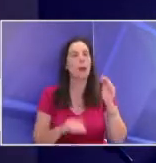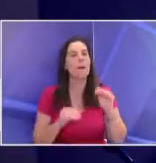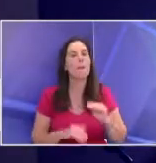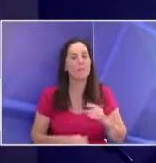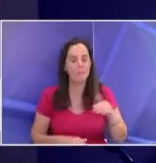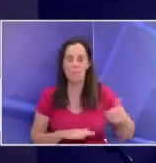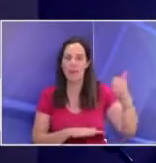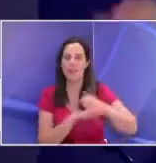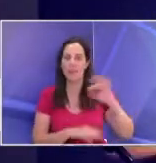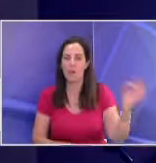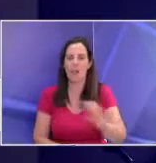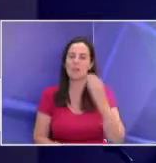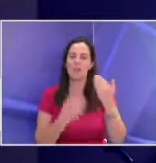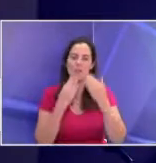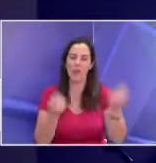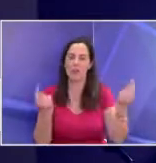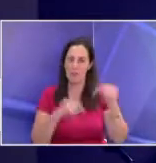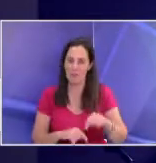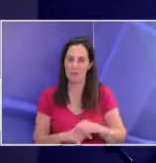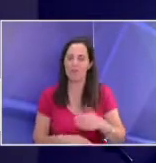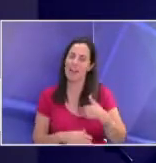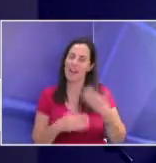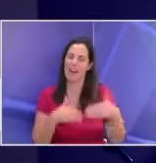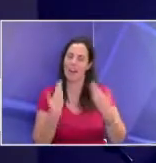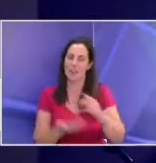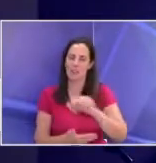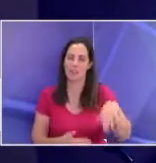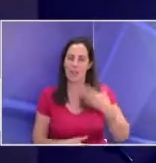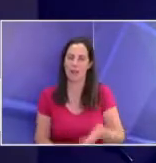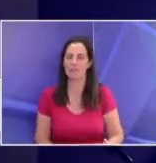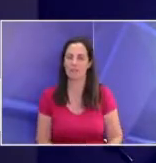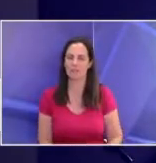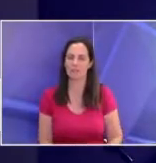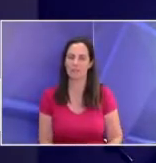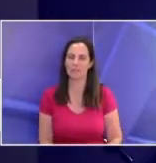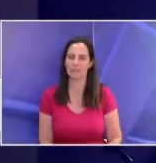ברד, מנכ"לית כולן, תודה רבה שבאת, אנחנו עוברים לאייטם הבא, תודה ברכה.